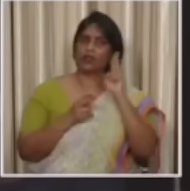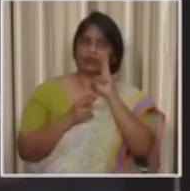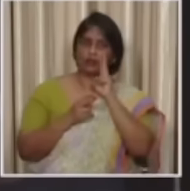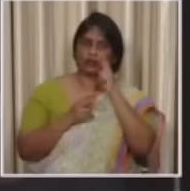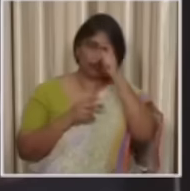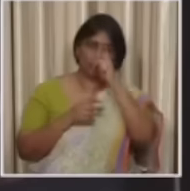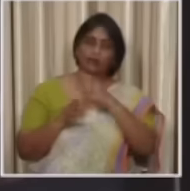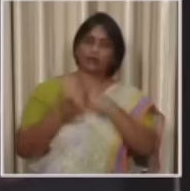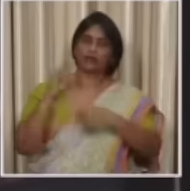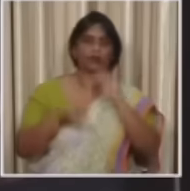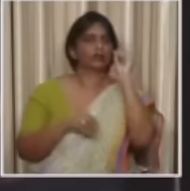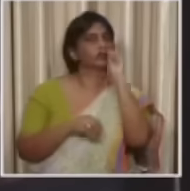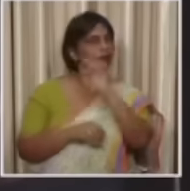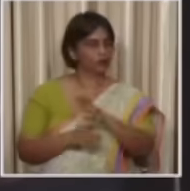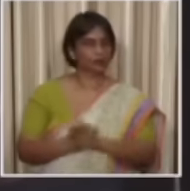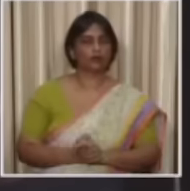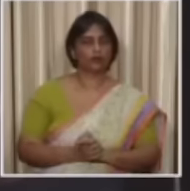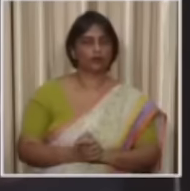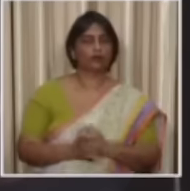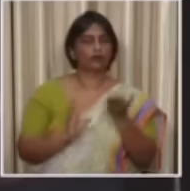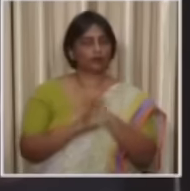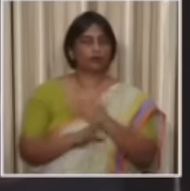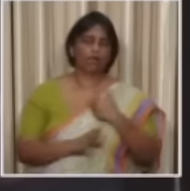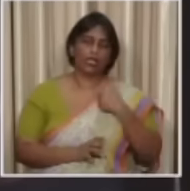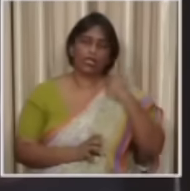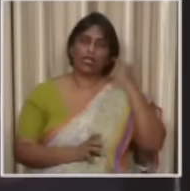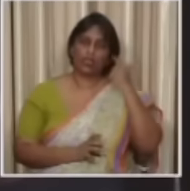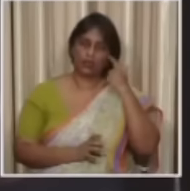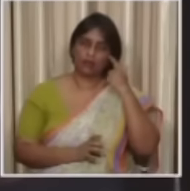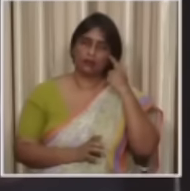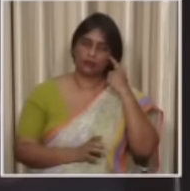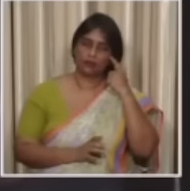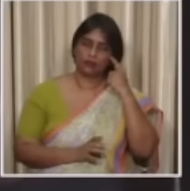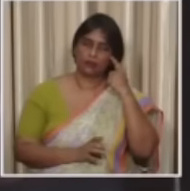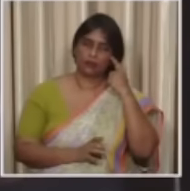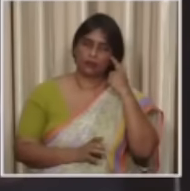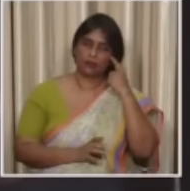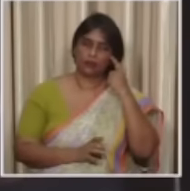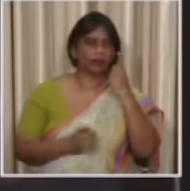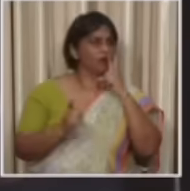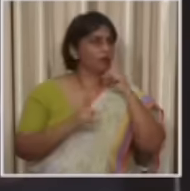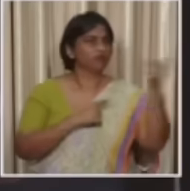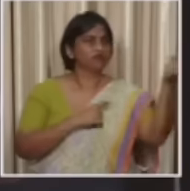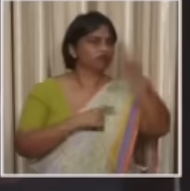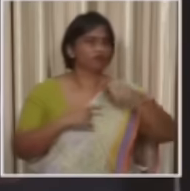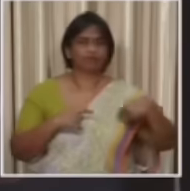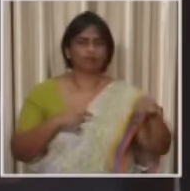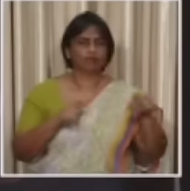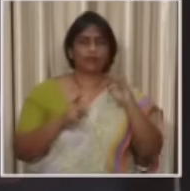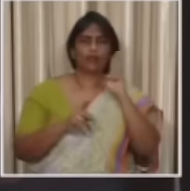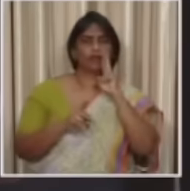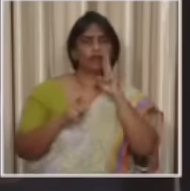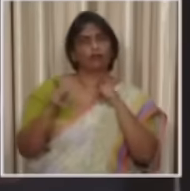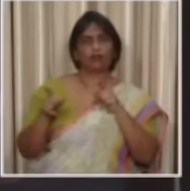වික්‍රමසිංහ මහත්තයාට මම ඡන්දෙ දුන්නා. මොකද ඒ වෙලාවේ මම හිතුවා මේ ඉල්ලපු අනිත් අයට වැඩිය රනිල්